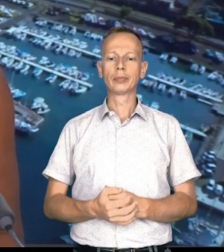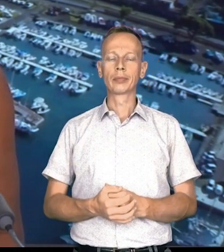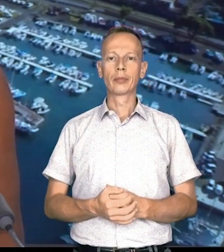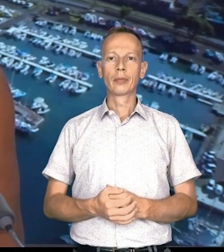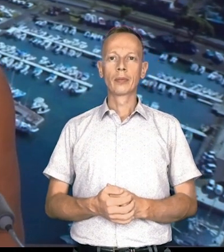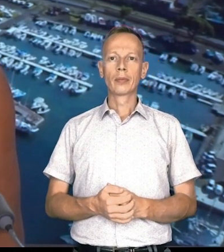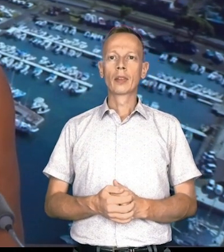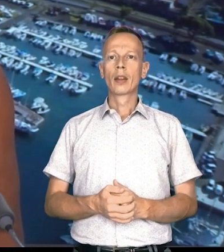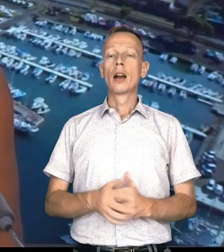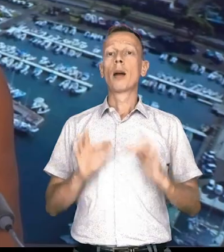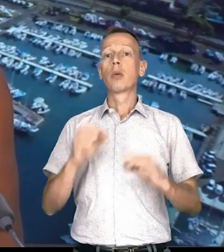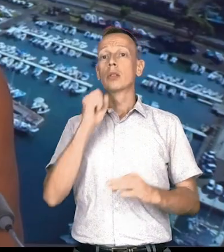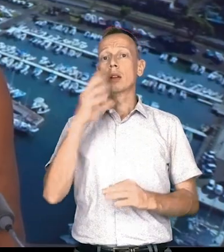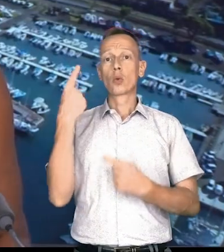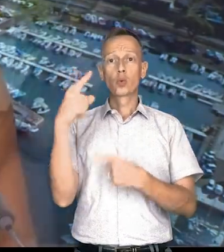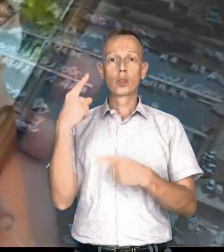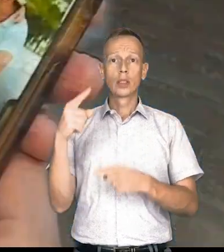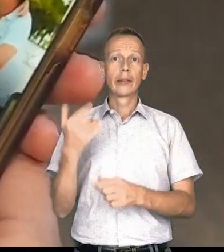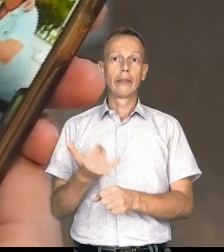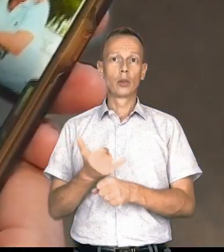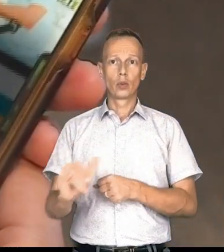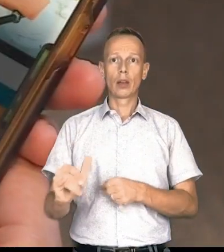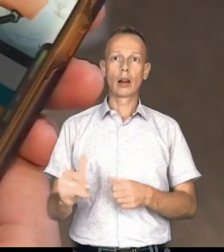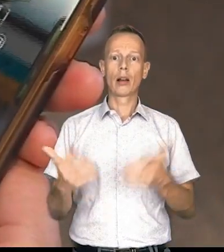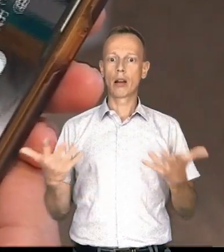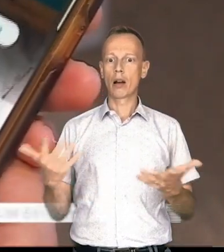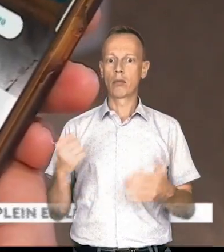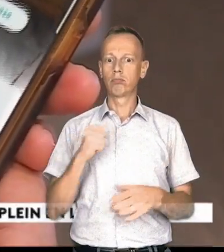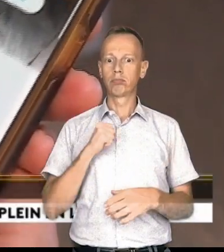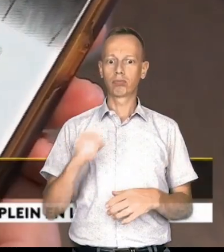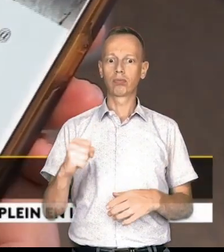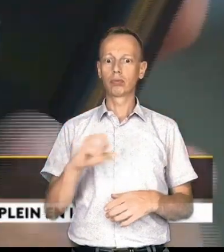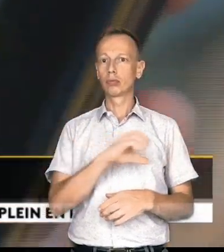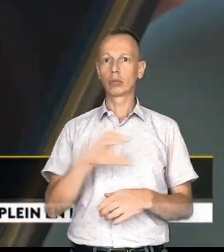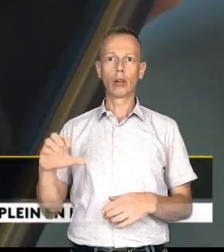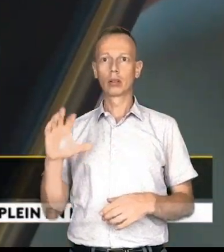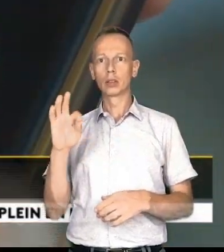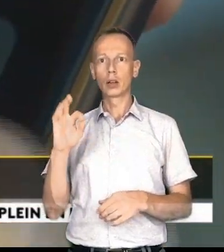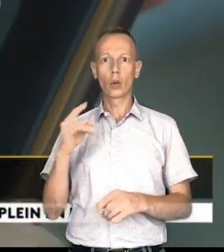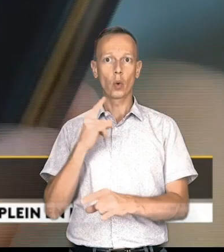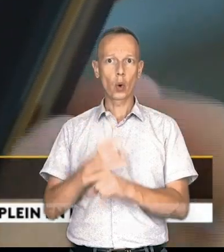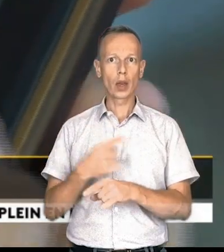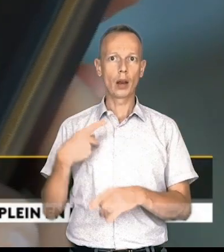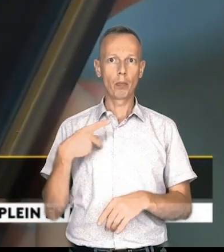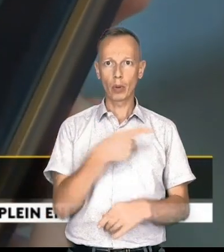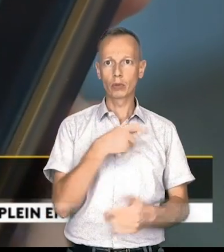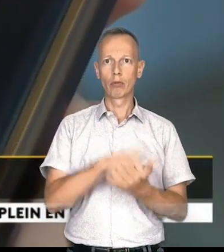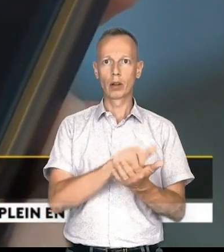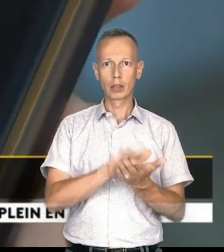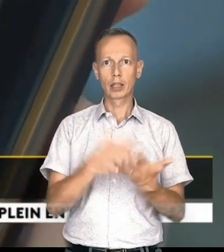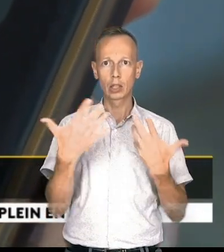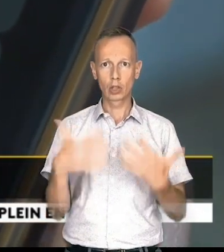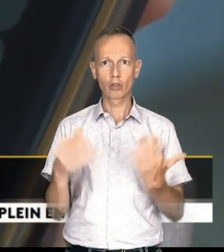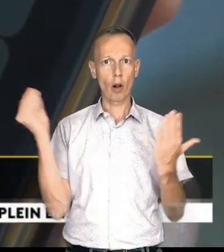salon du tourisme virtuel mis en place par le Tahiti Tourisme. Cette première manifestation en ligne bat son plein.